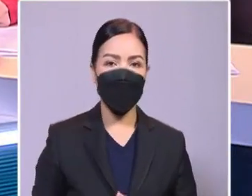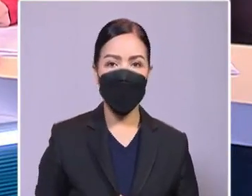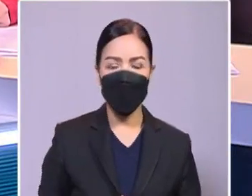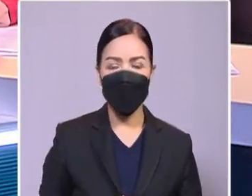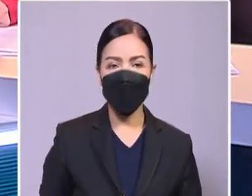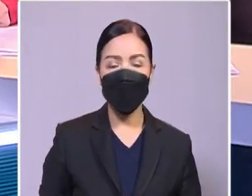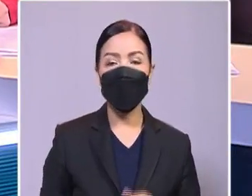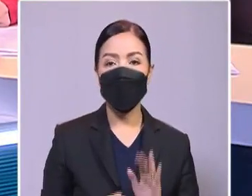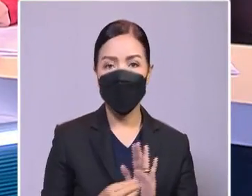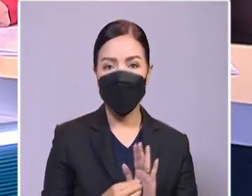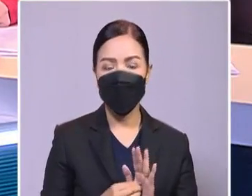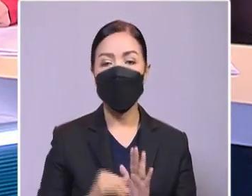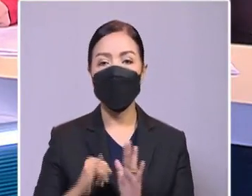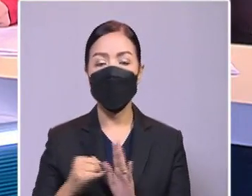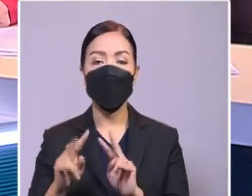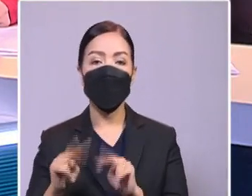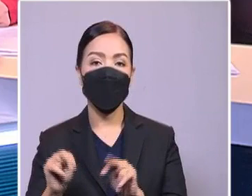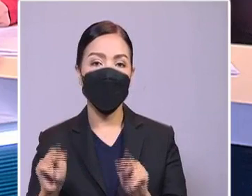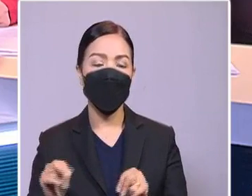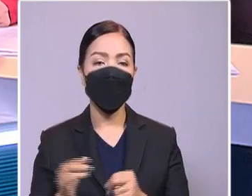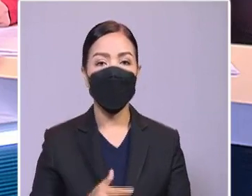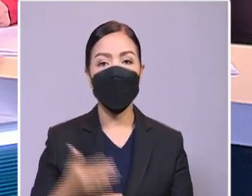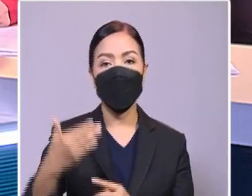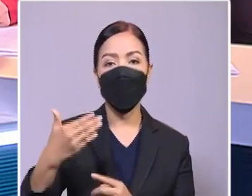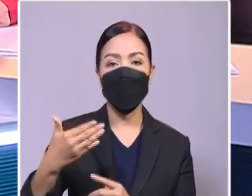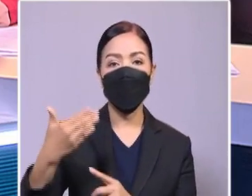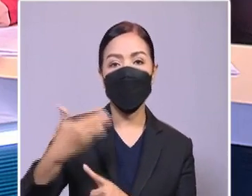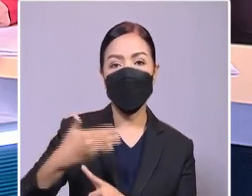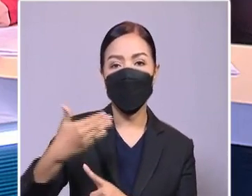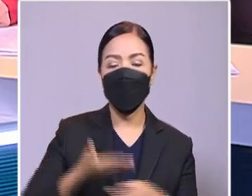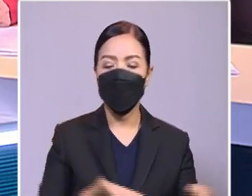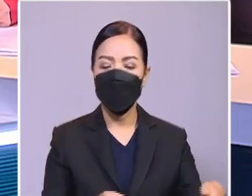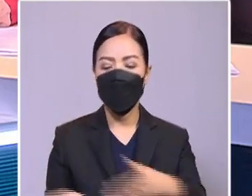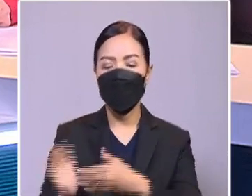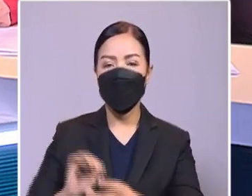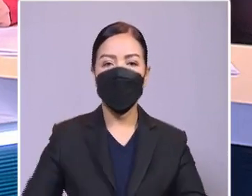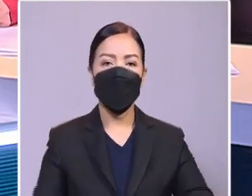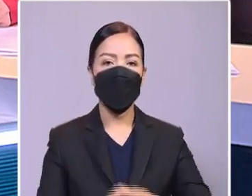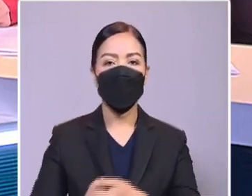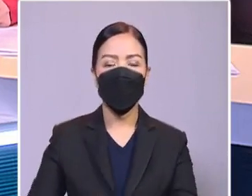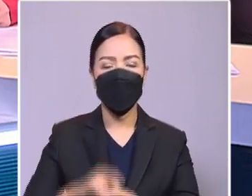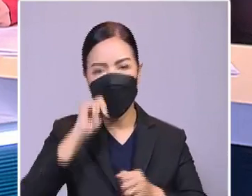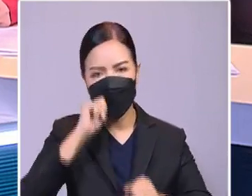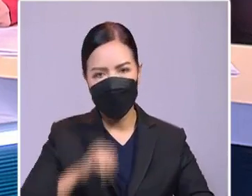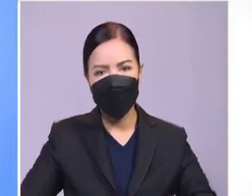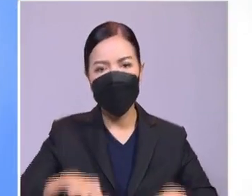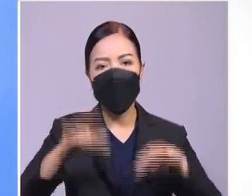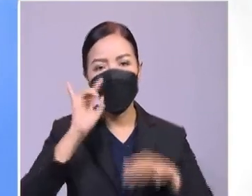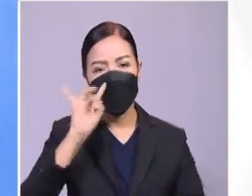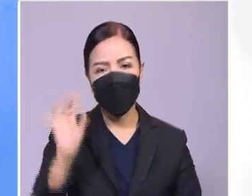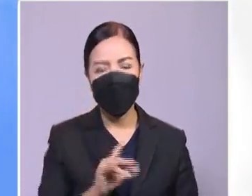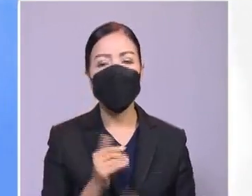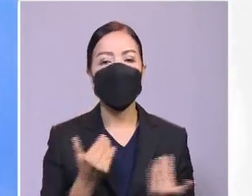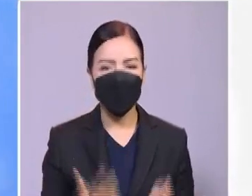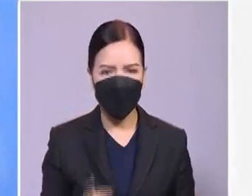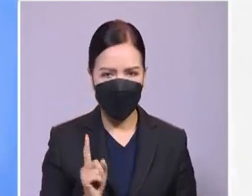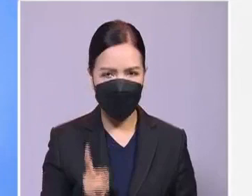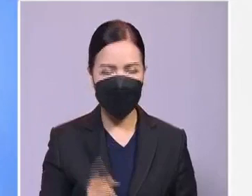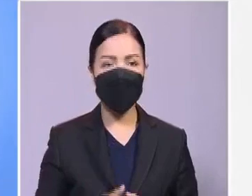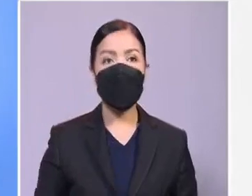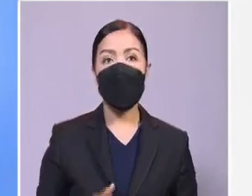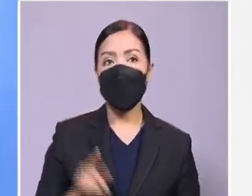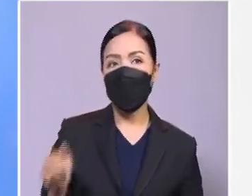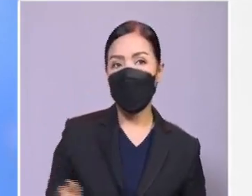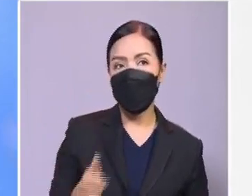รอยต่อกรุงเทพฯ -นนทบุรีอย่างซอยสามัคคีนี้ก็เป็นจุดที่น้ำท่วมหนักเหมือนกันนะฮะผู้สื่อข่าวของเราวันนี้ไปอยู่ตรงบริเวณคลอง